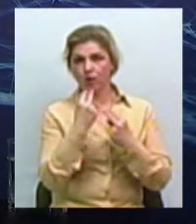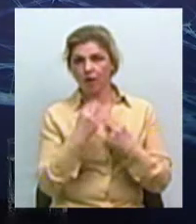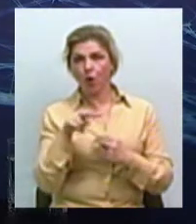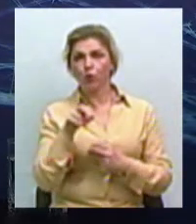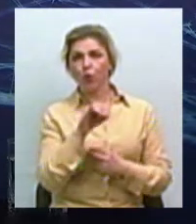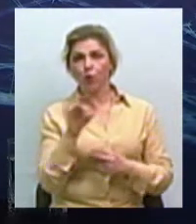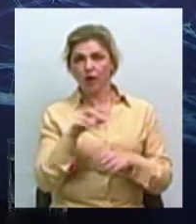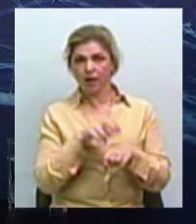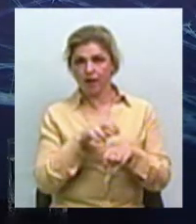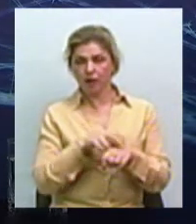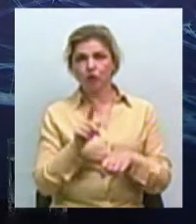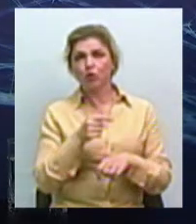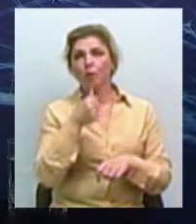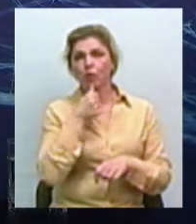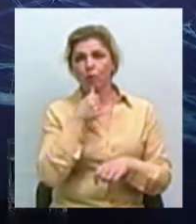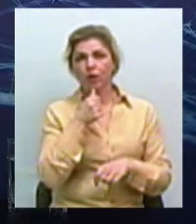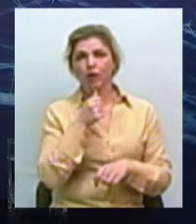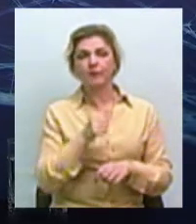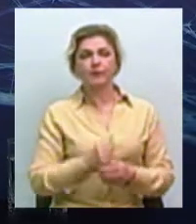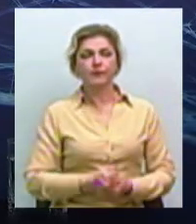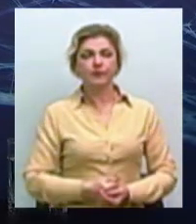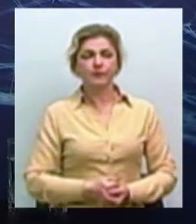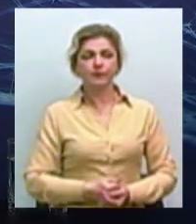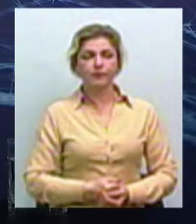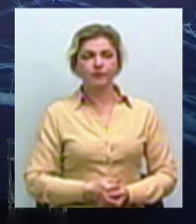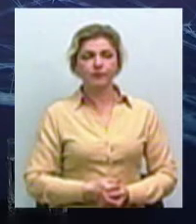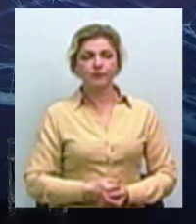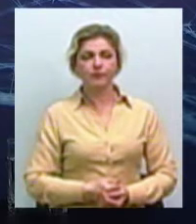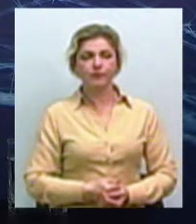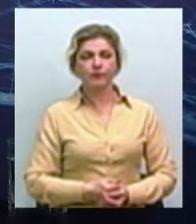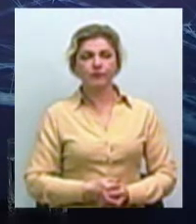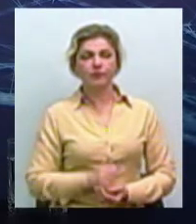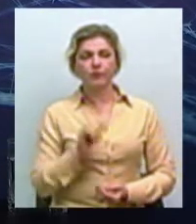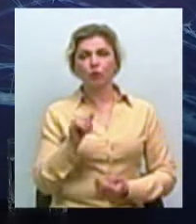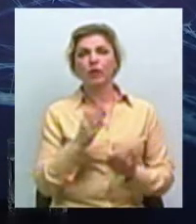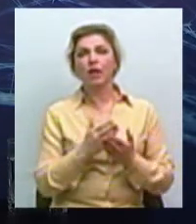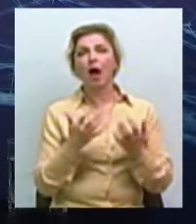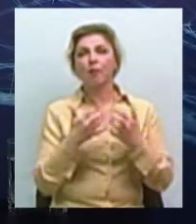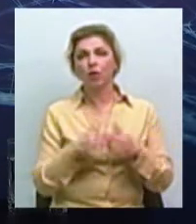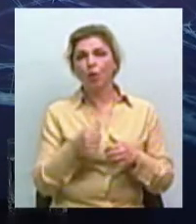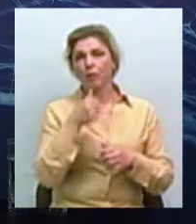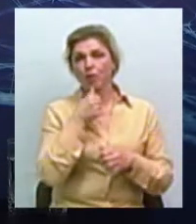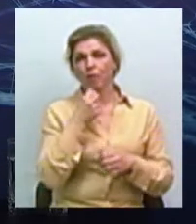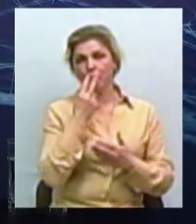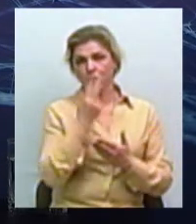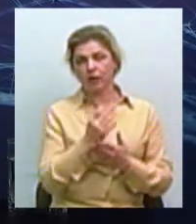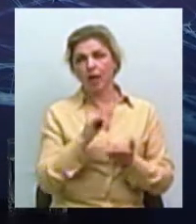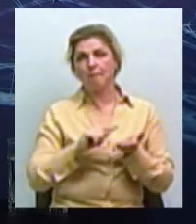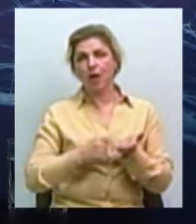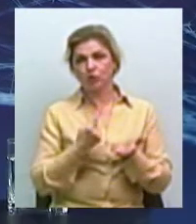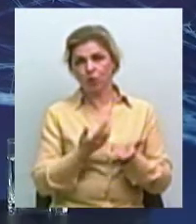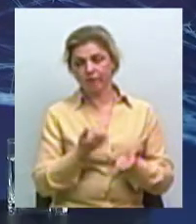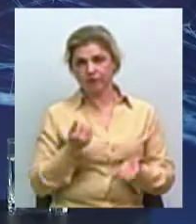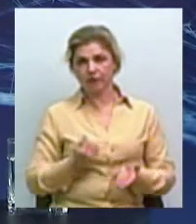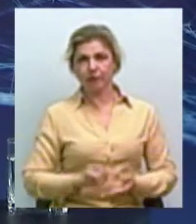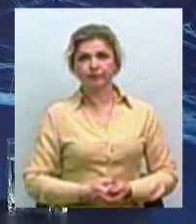щоб спробувати, в нього є апаратура відповідна, спробувати подивитися і взяти маски.